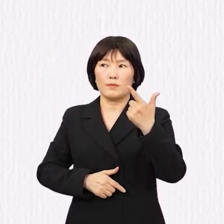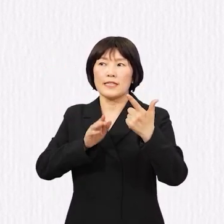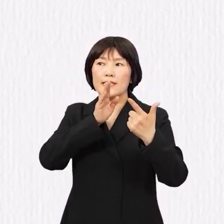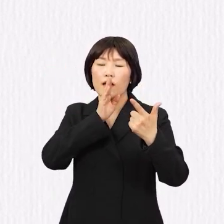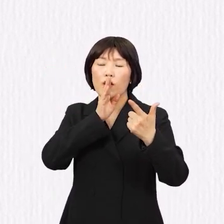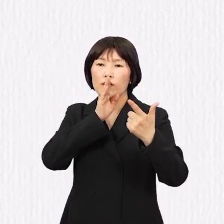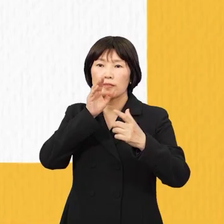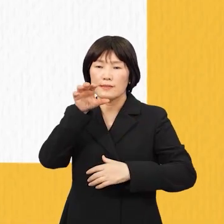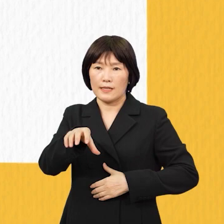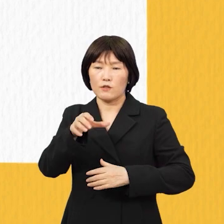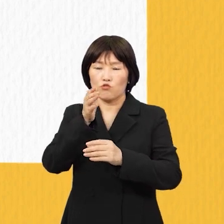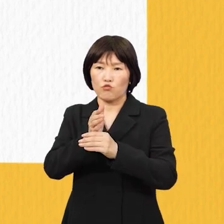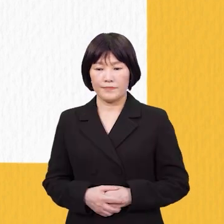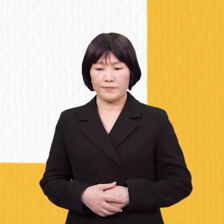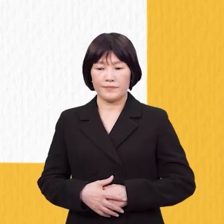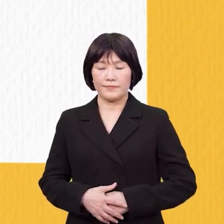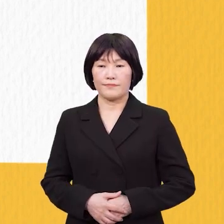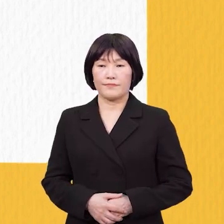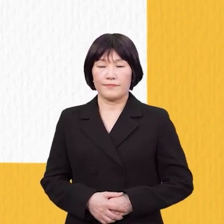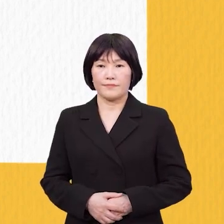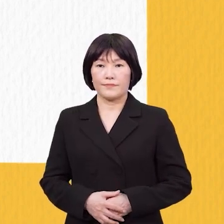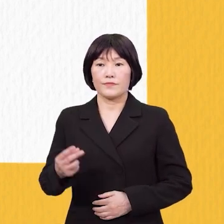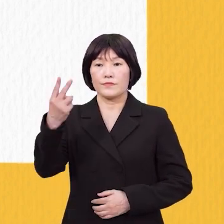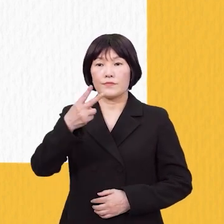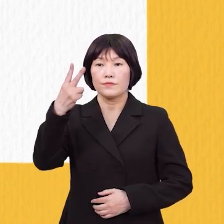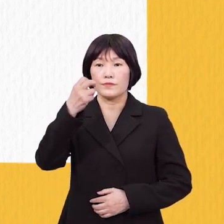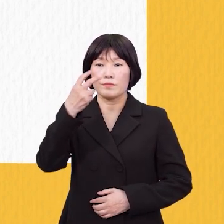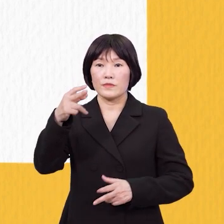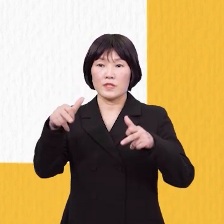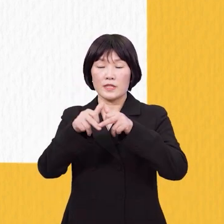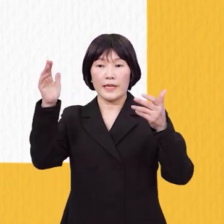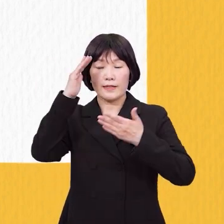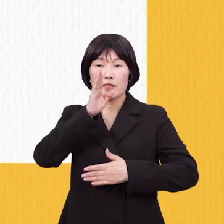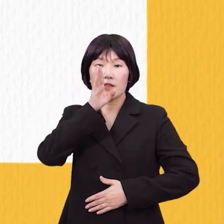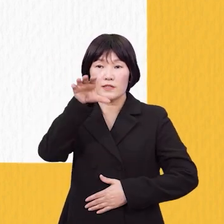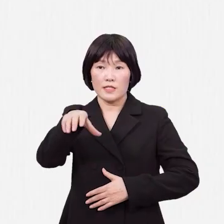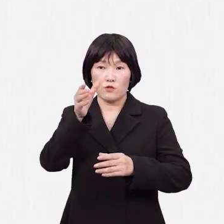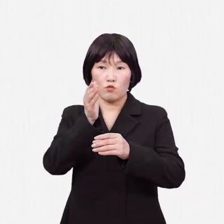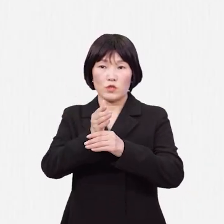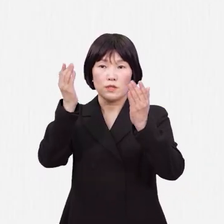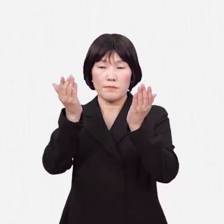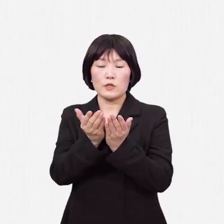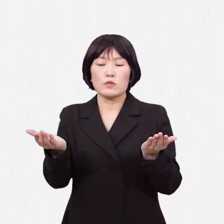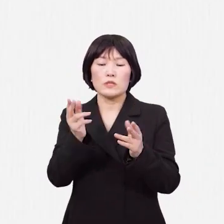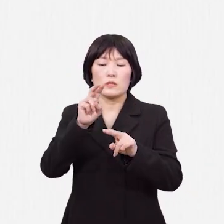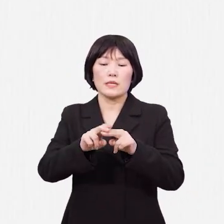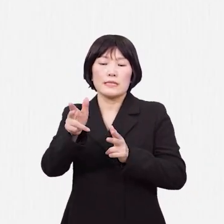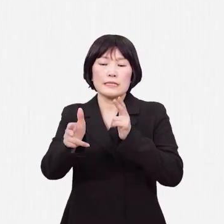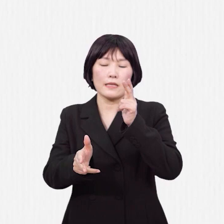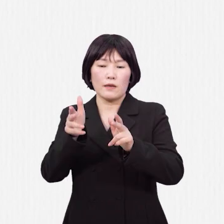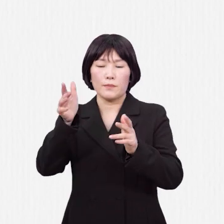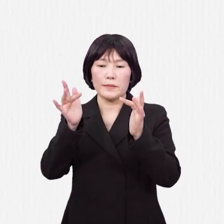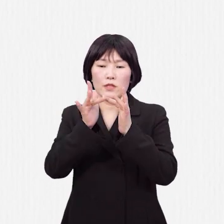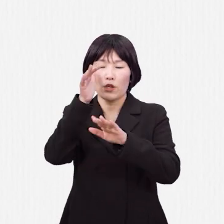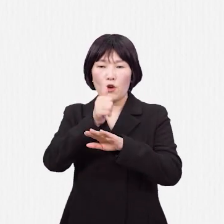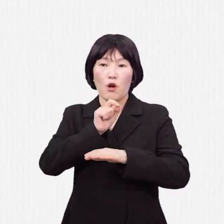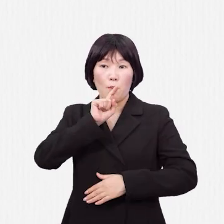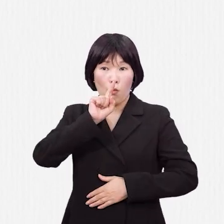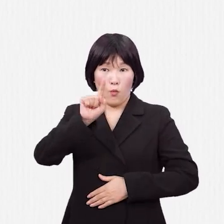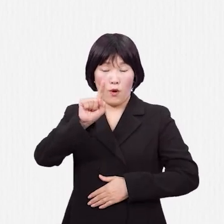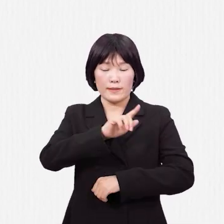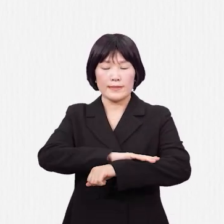목표로 계획하고 있습니다. 2022년 장애학생 현장 중심 맞춤형 일자리 사업 온택트 결과보고회